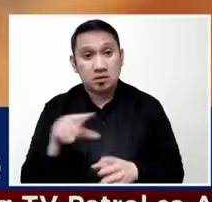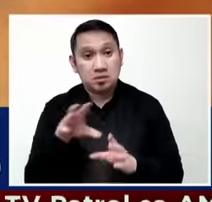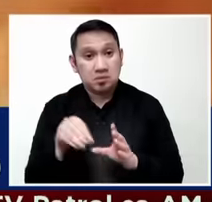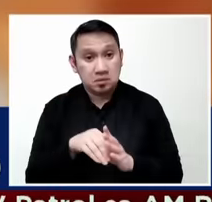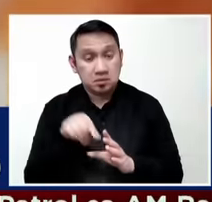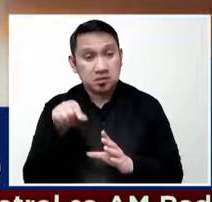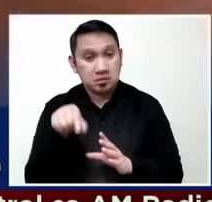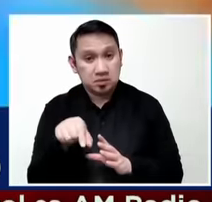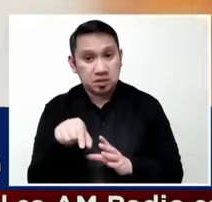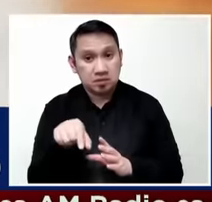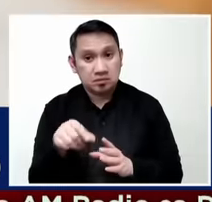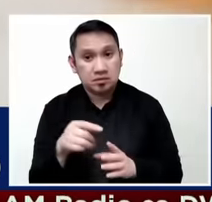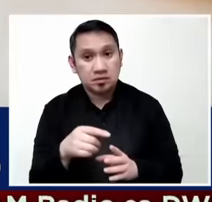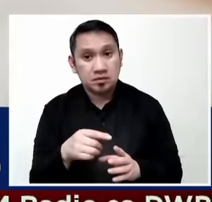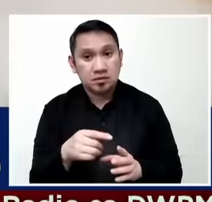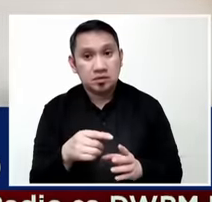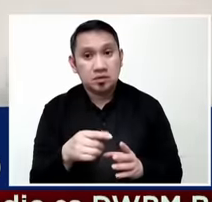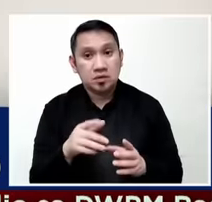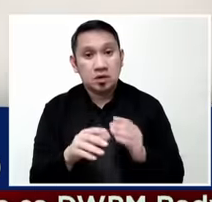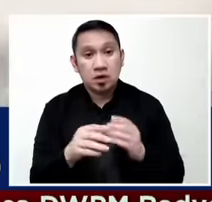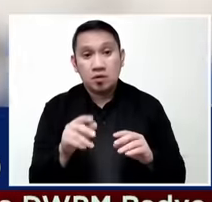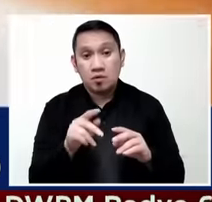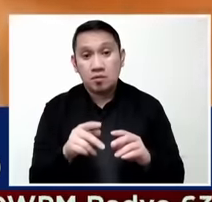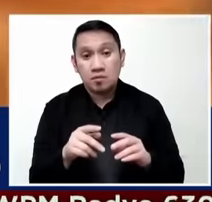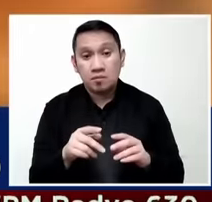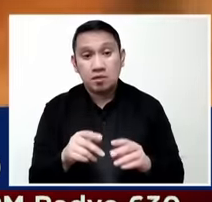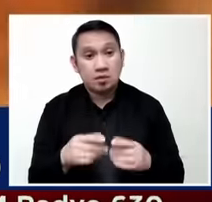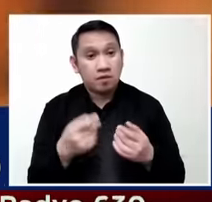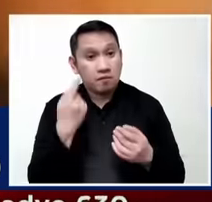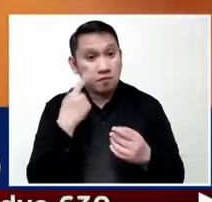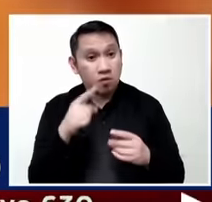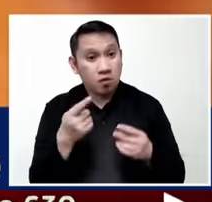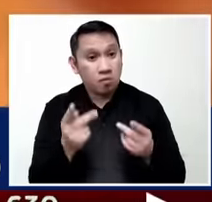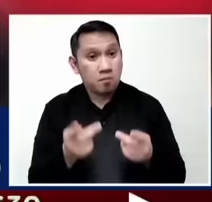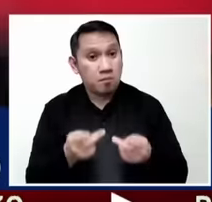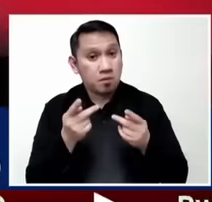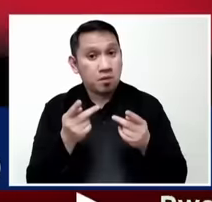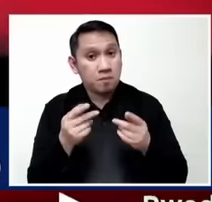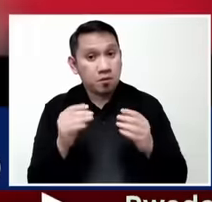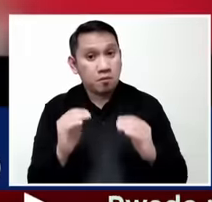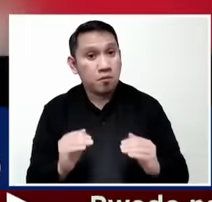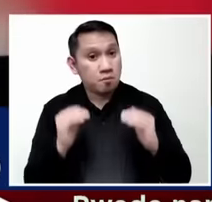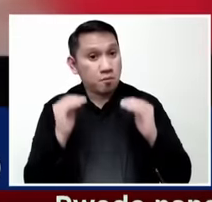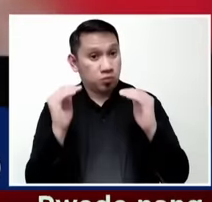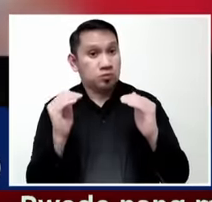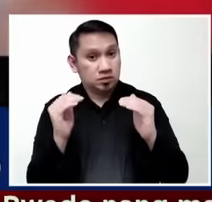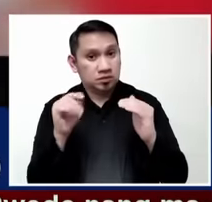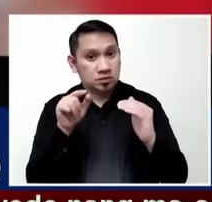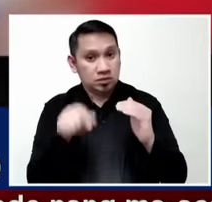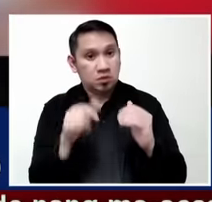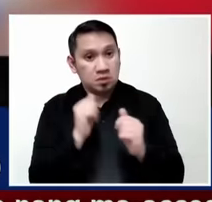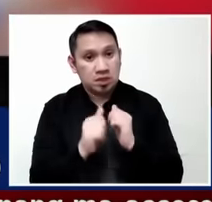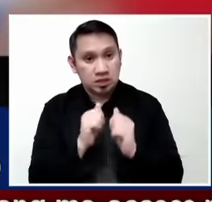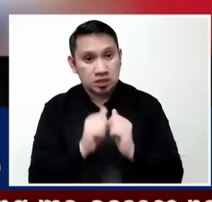Fire Station sa promotion for sale sa Bureau of Fire Protection.